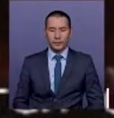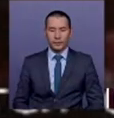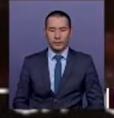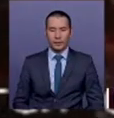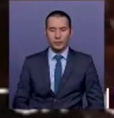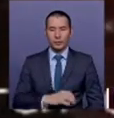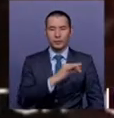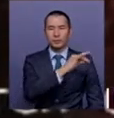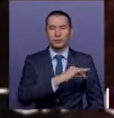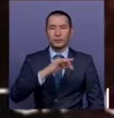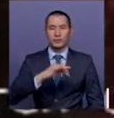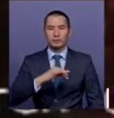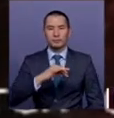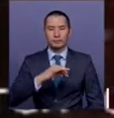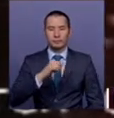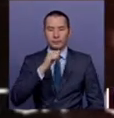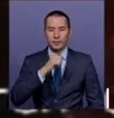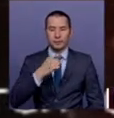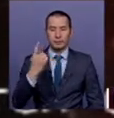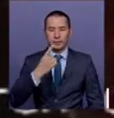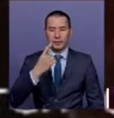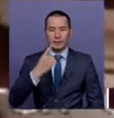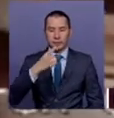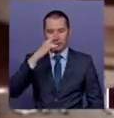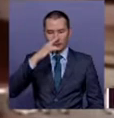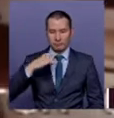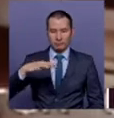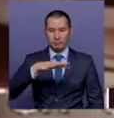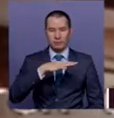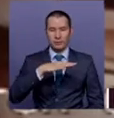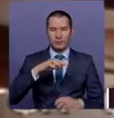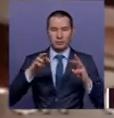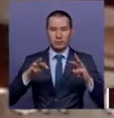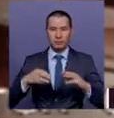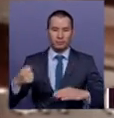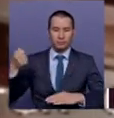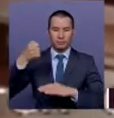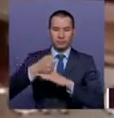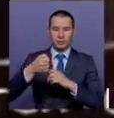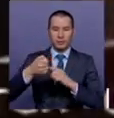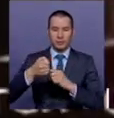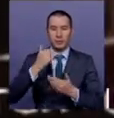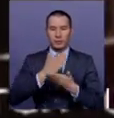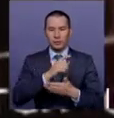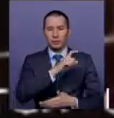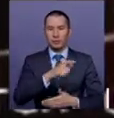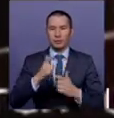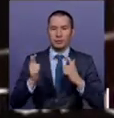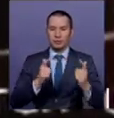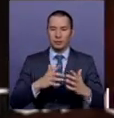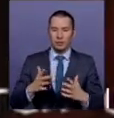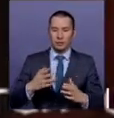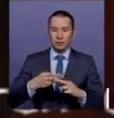Тарихқа көз жүгіртсек, дәл осы күні алғаш рет республика президенті деген лауазым енгізілді. Мұндай шешімге қарсы келгендер де болды. Олар